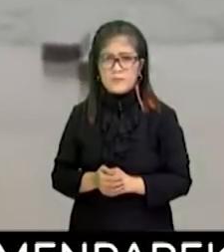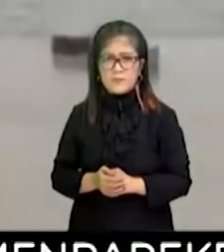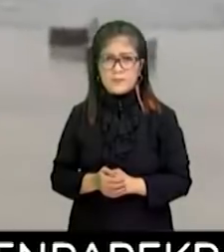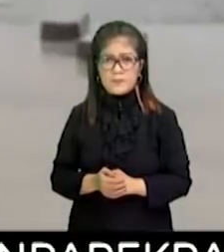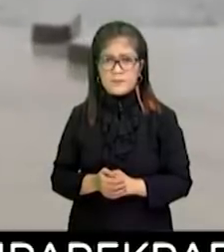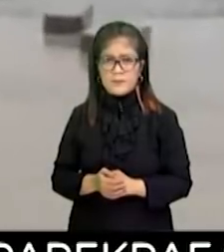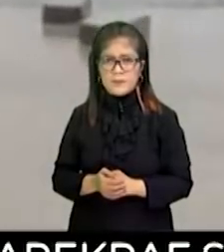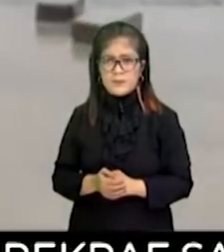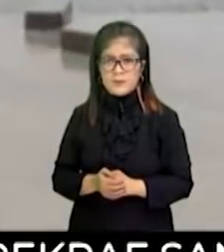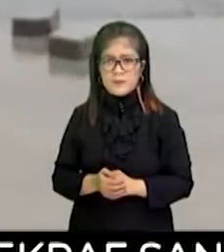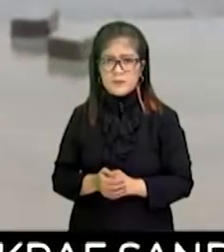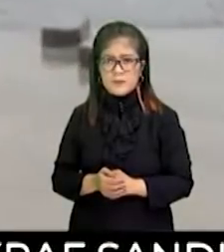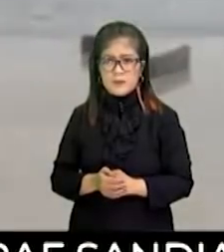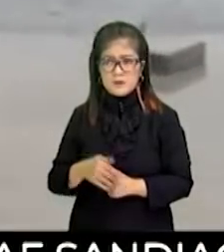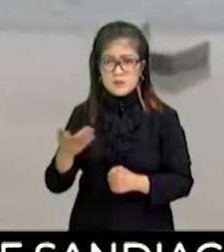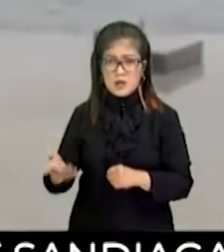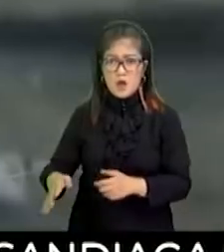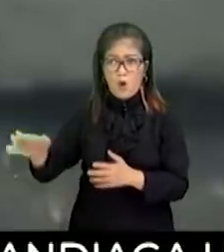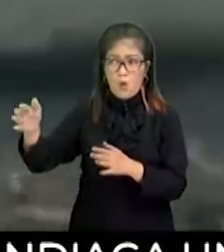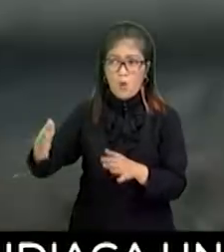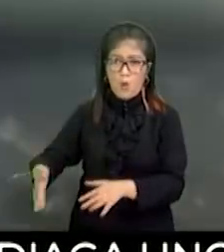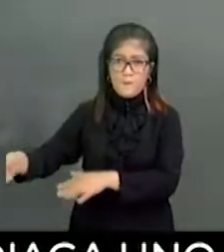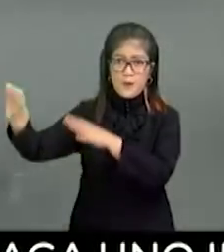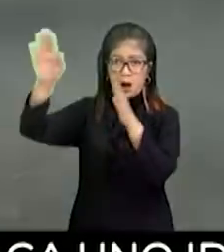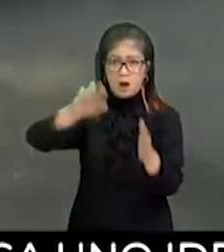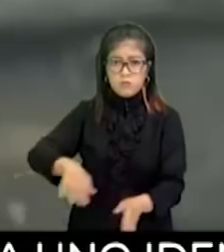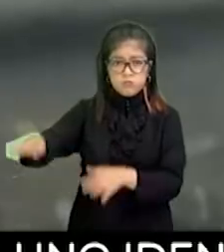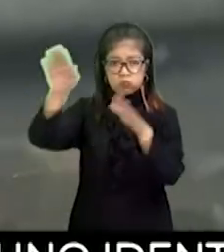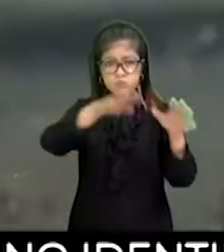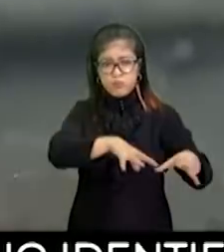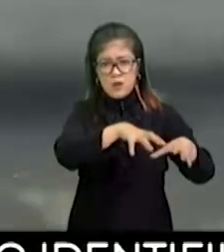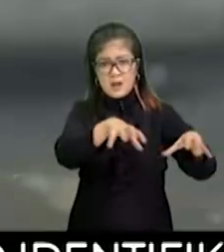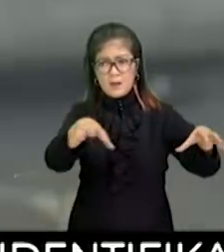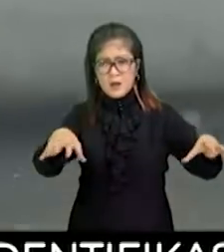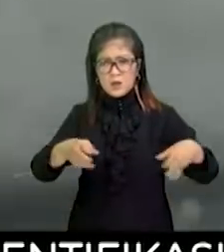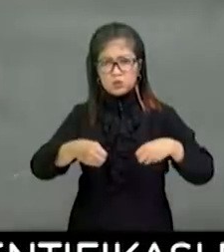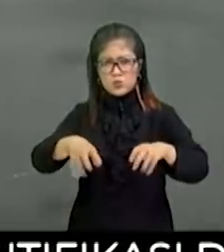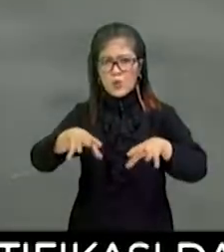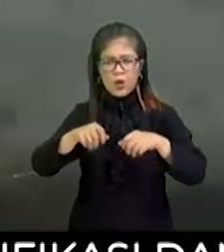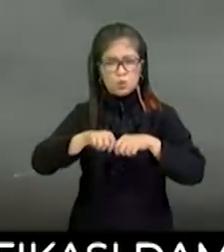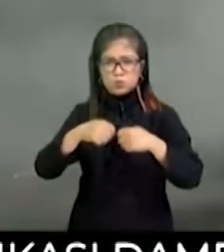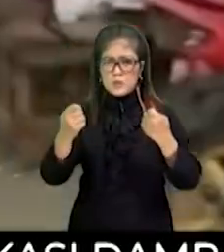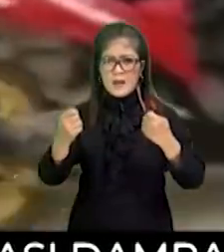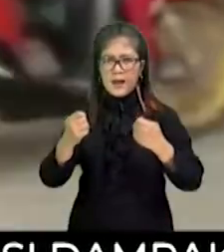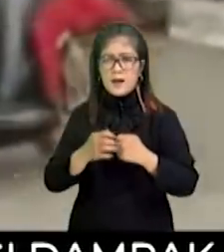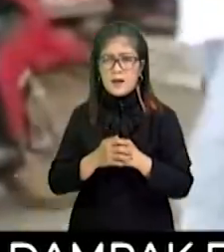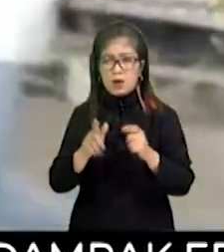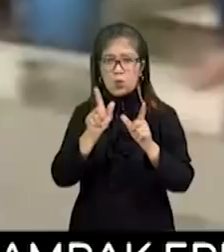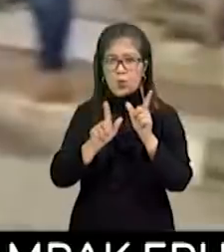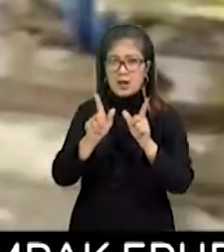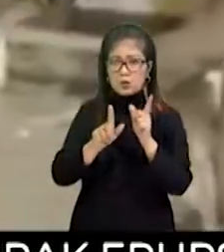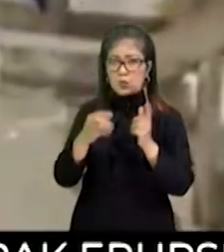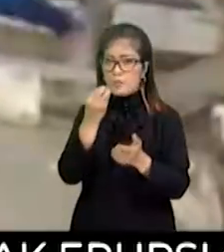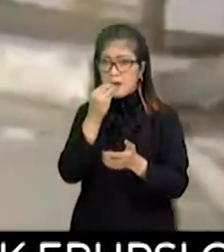selain hujan badai ombak tinggi juga membuat barang dagangan basah dan rusak kondisi ini membuat warung dan lapak sepi pembeli